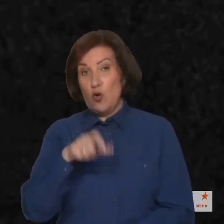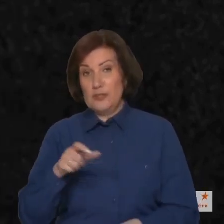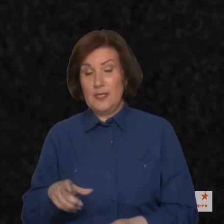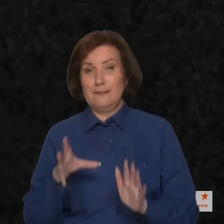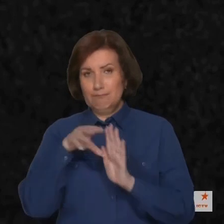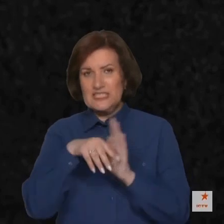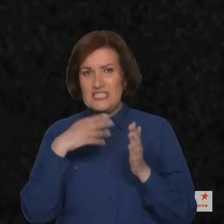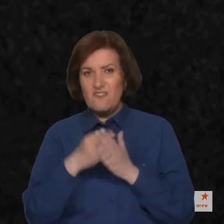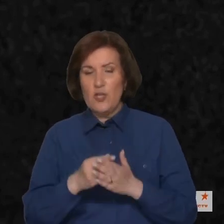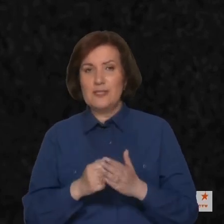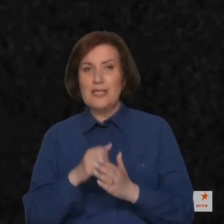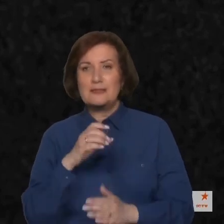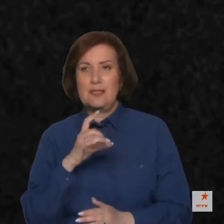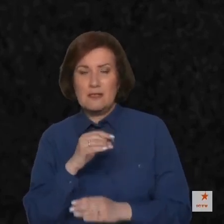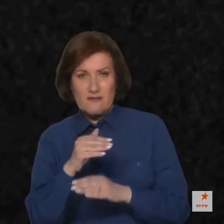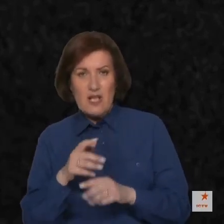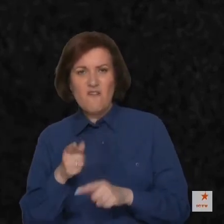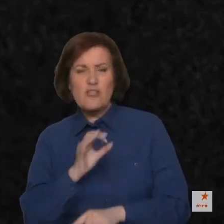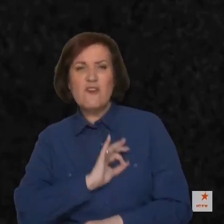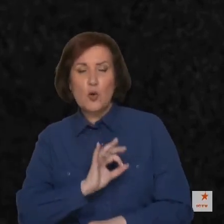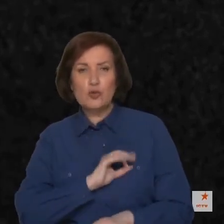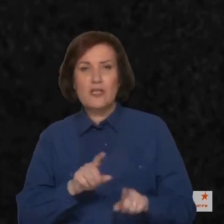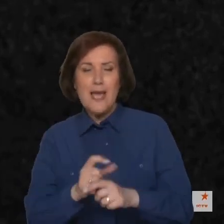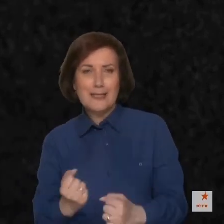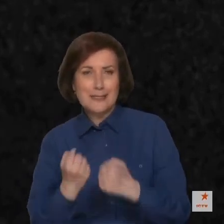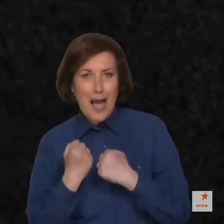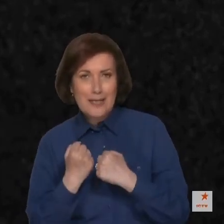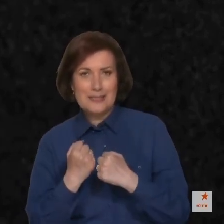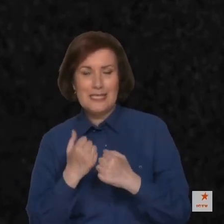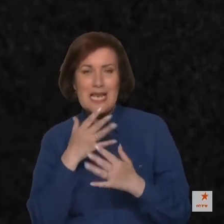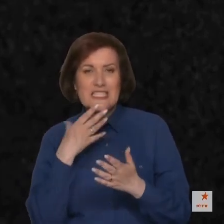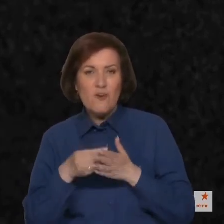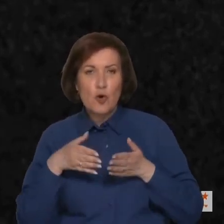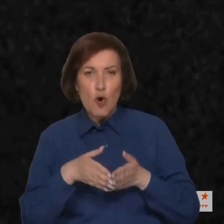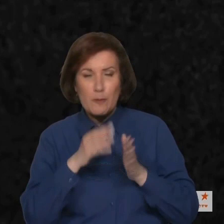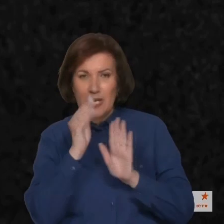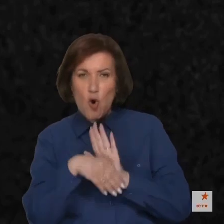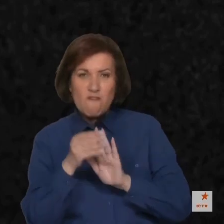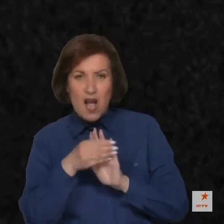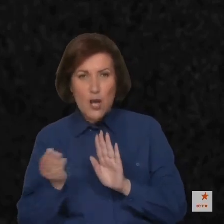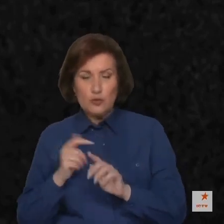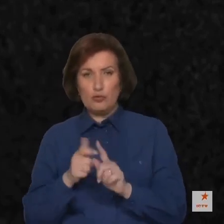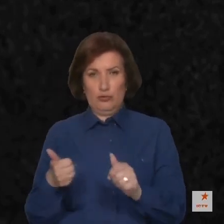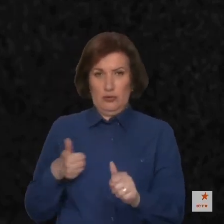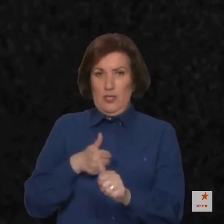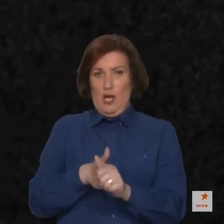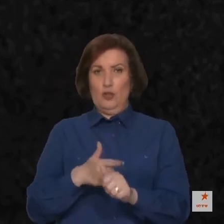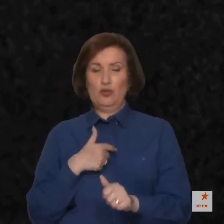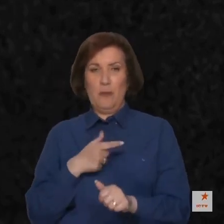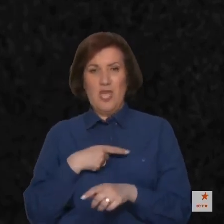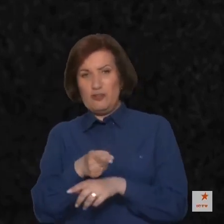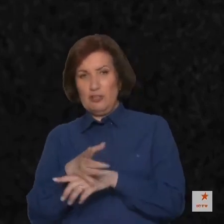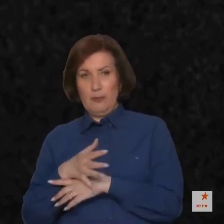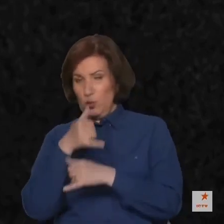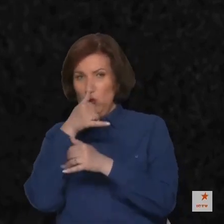них розміщували свої станції РЕП. Росіяни їх використовували як захист для своїх кораблів, ховаючись за ними, щоб наш чарівний Нептун